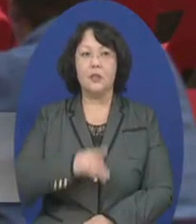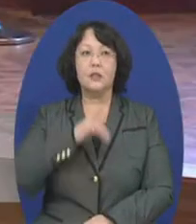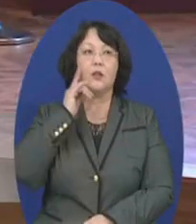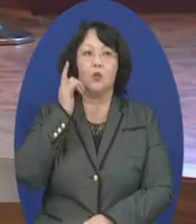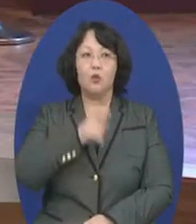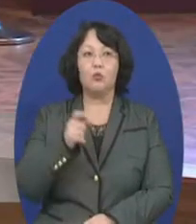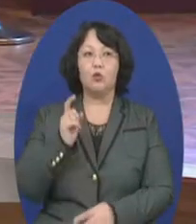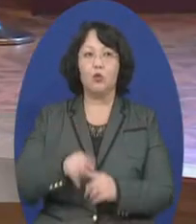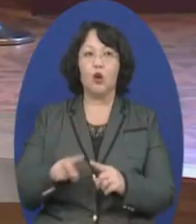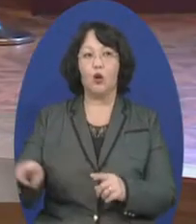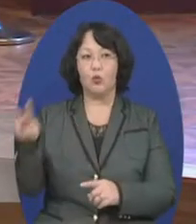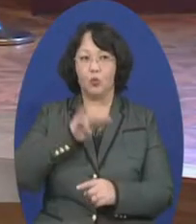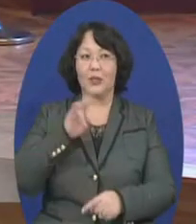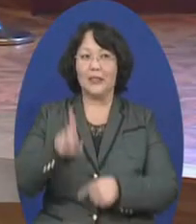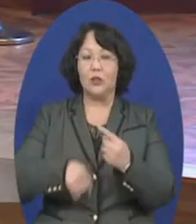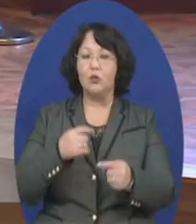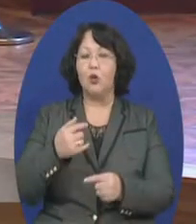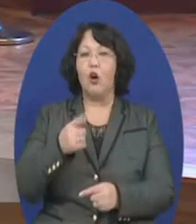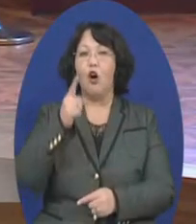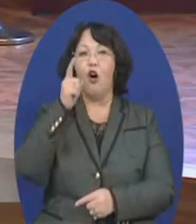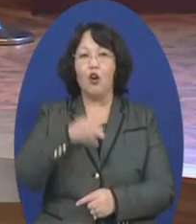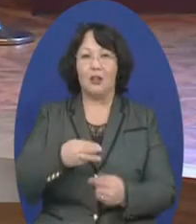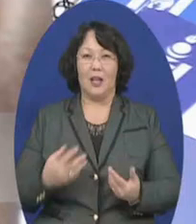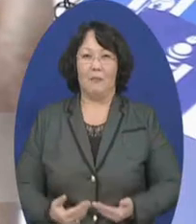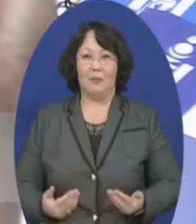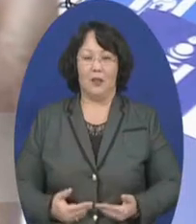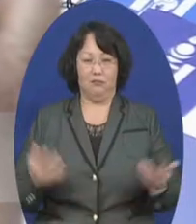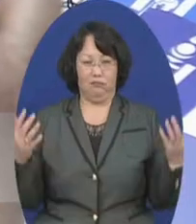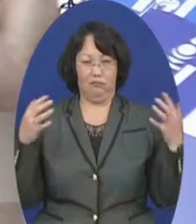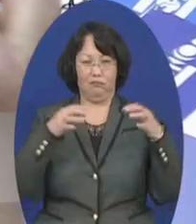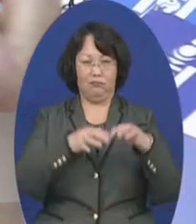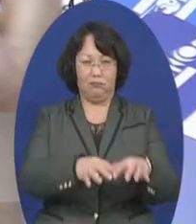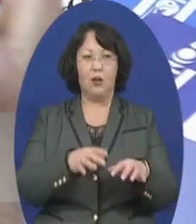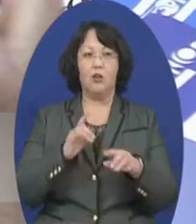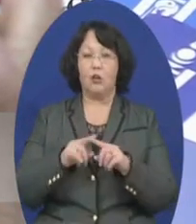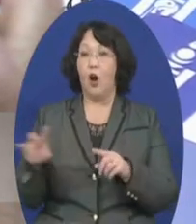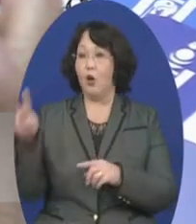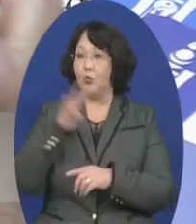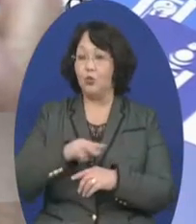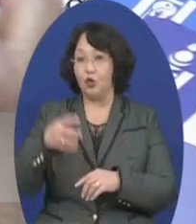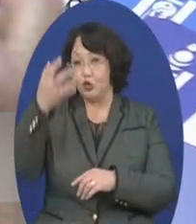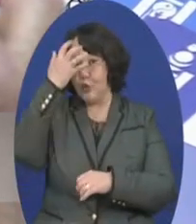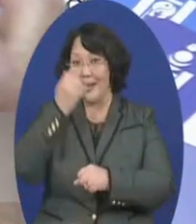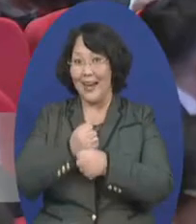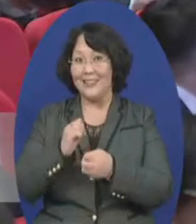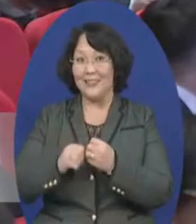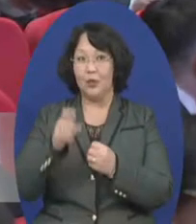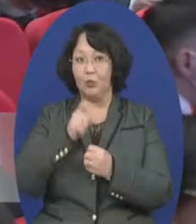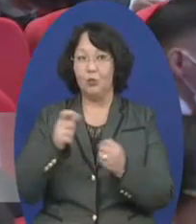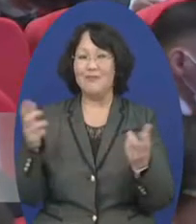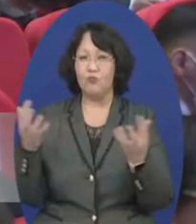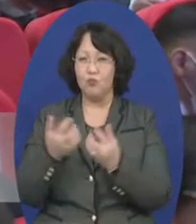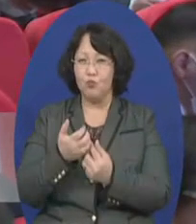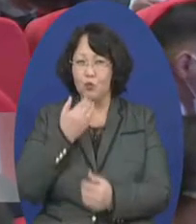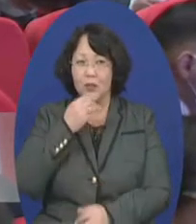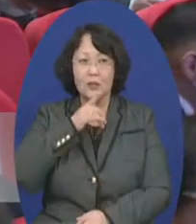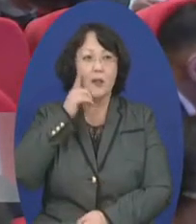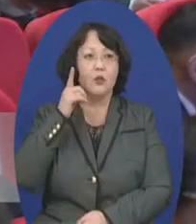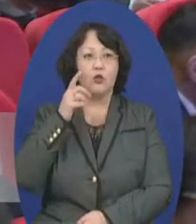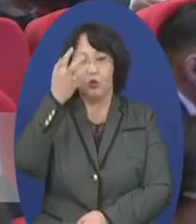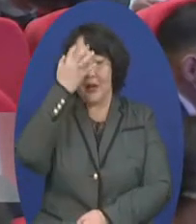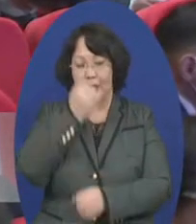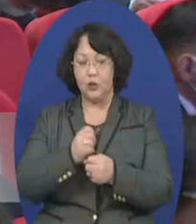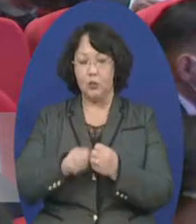Залуучууд хөдөө орон нутгаас илүү хот суурин газарт төвлөрөх болсон нь орон нутагт төрийн албаны нөөц хомсдоход хүргэж байна. Залуу төрийн албан хаагчдын төлөөлөл